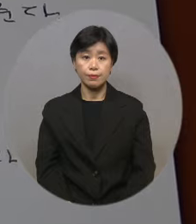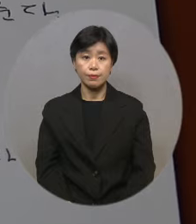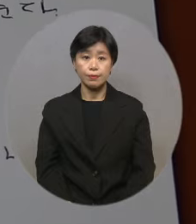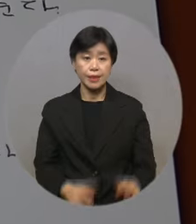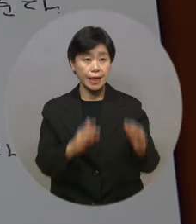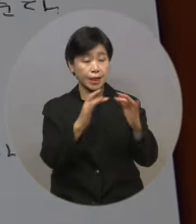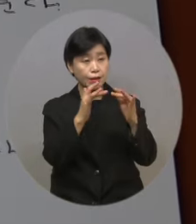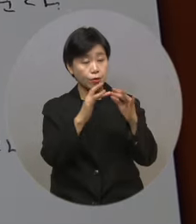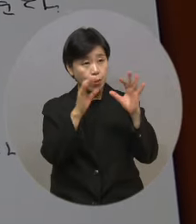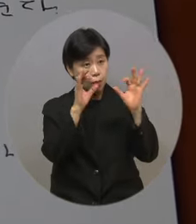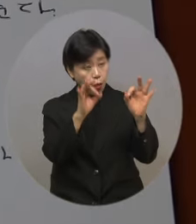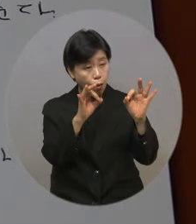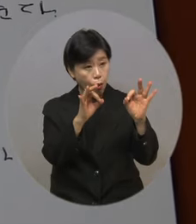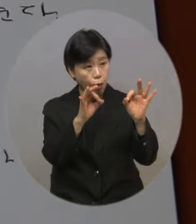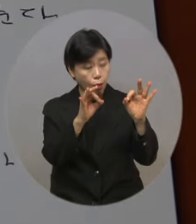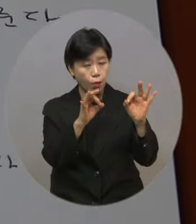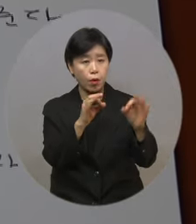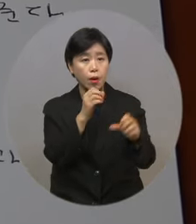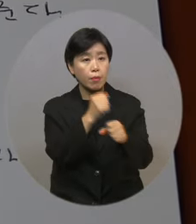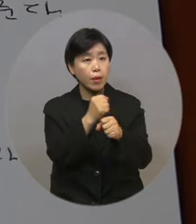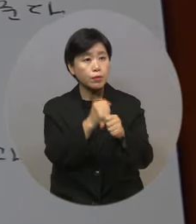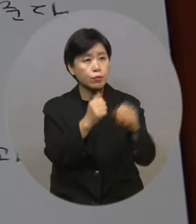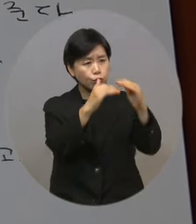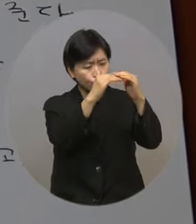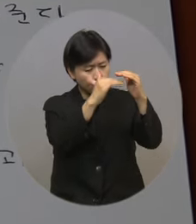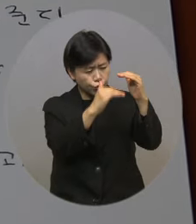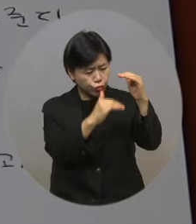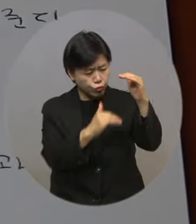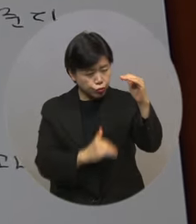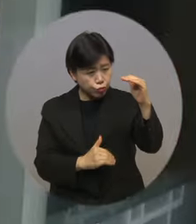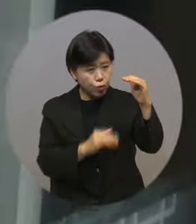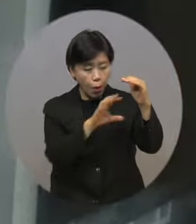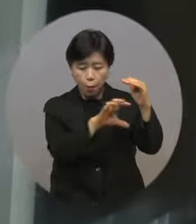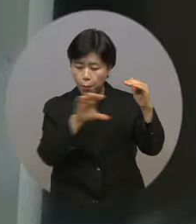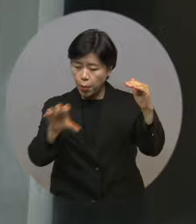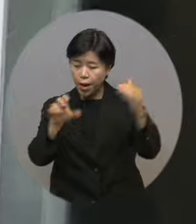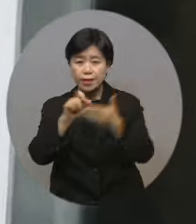인터넷을 보고 요리 순서도 꼼꼼하게 정리해 놓았습니다.